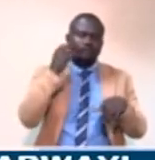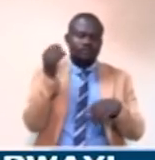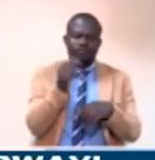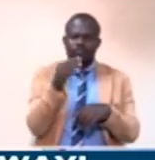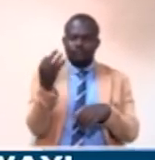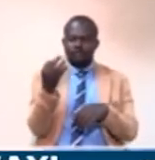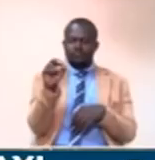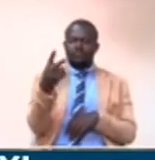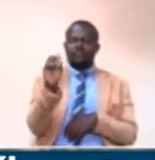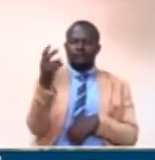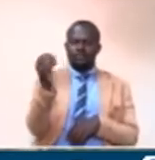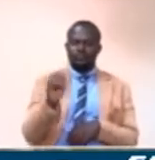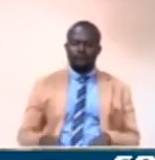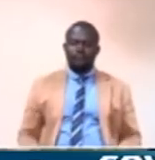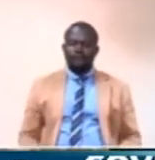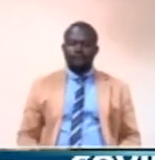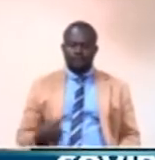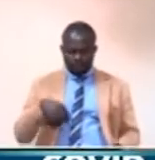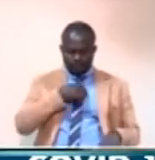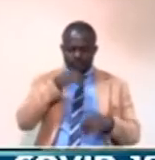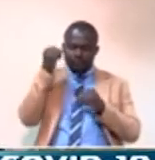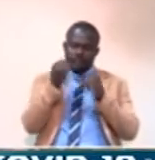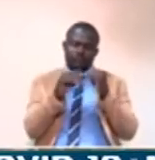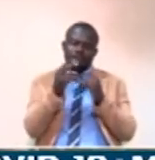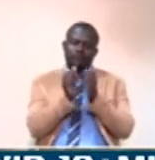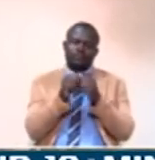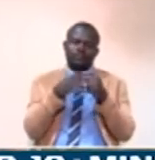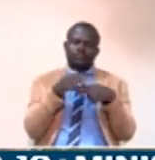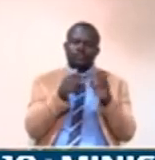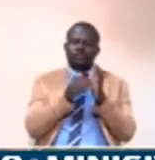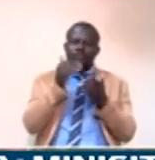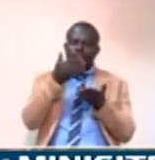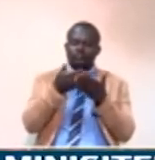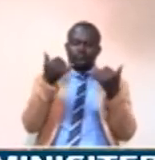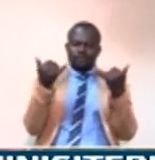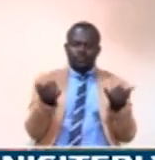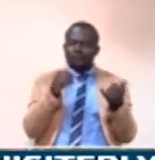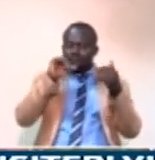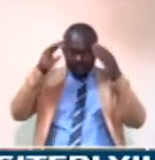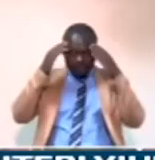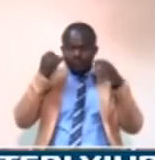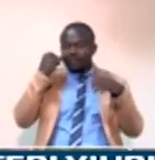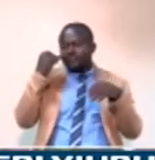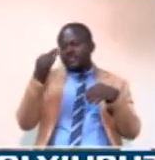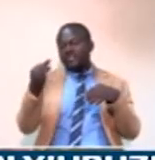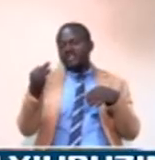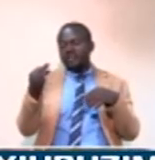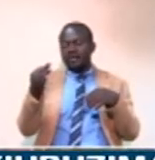3 kwa 2020. Twasoje amasomo 2019 ariko kugeza iyi saha tukaba tutazi neza niba tuzambara